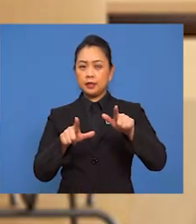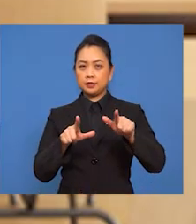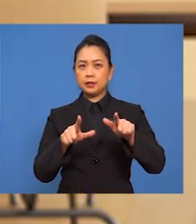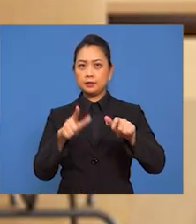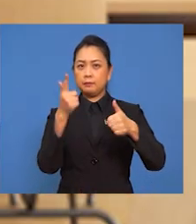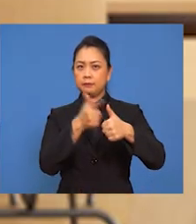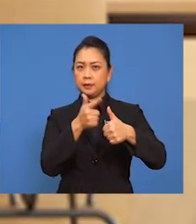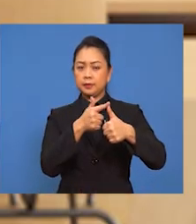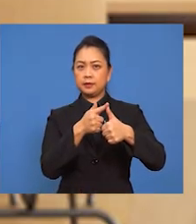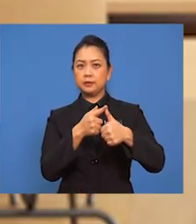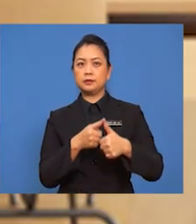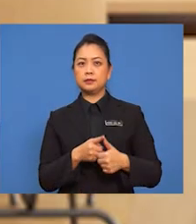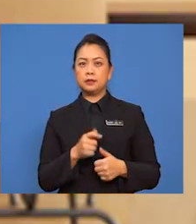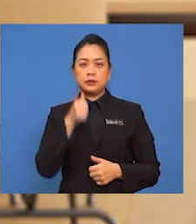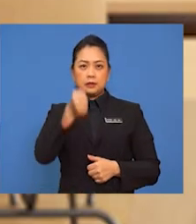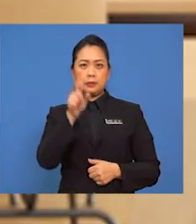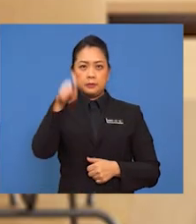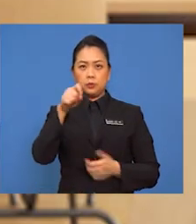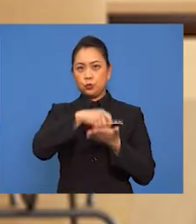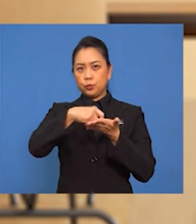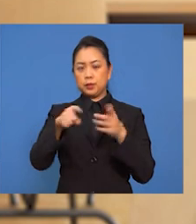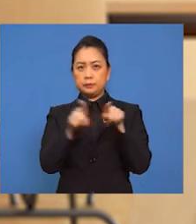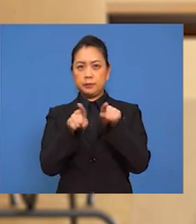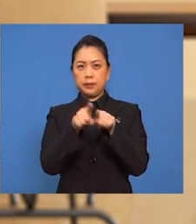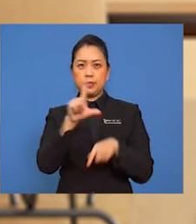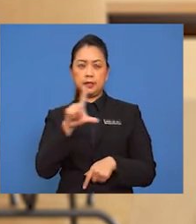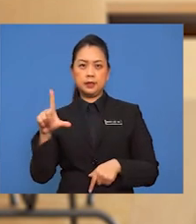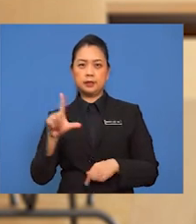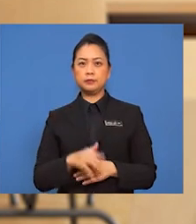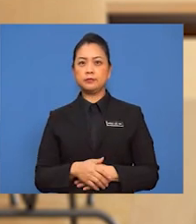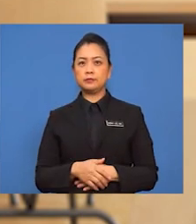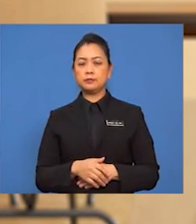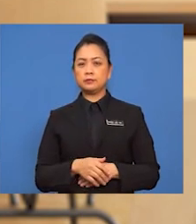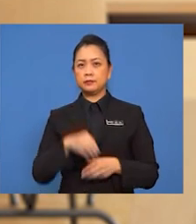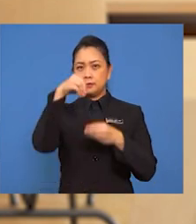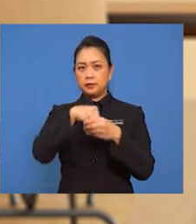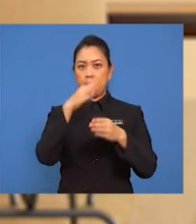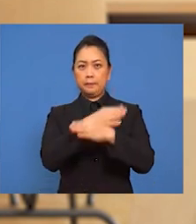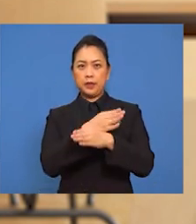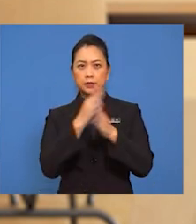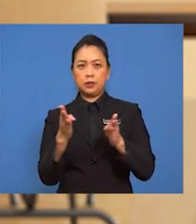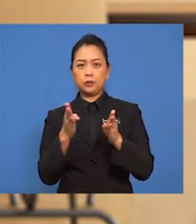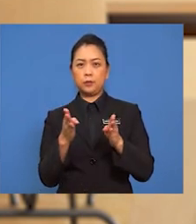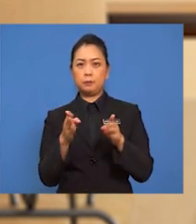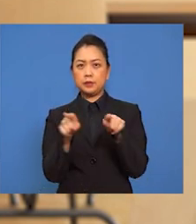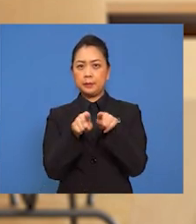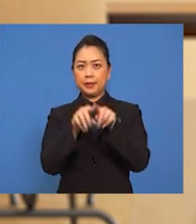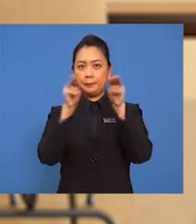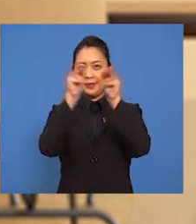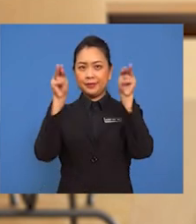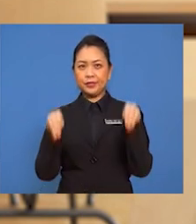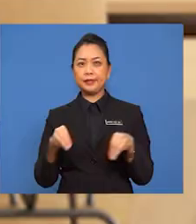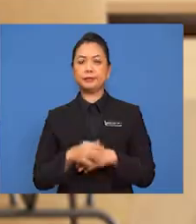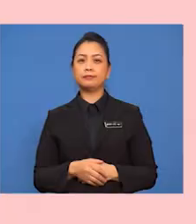pertama, anda perlu menulis persamaan linia serentak dalam bentuk persamaan